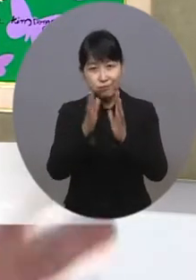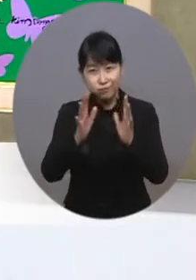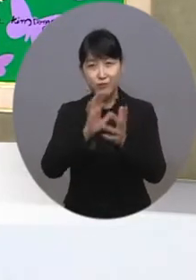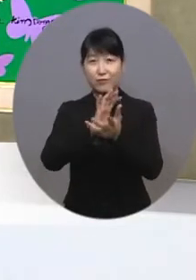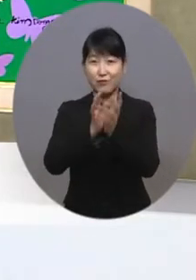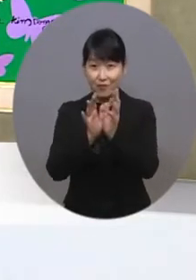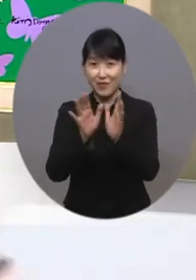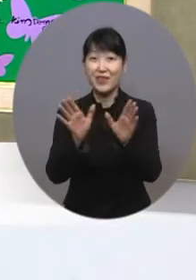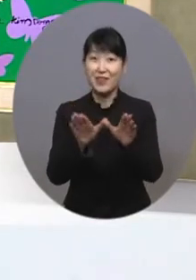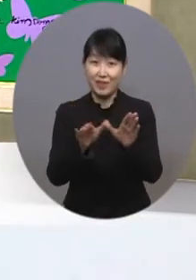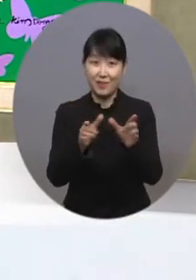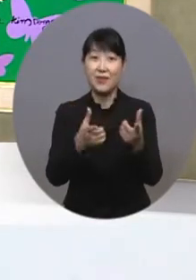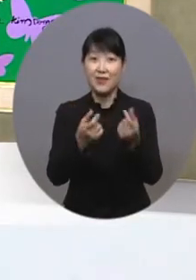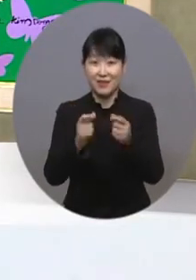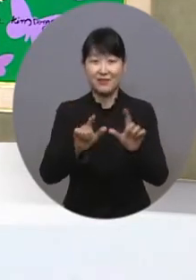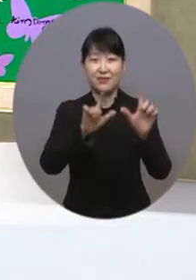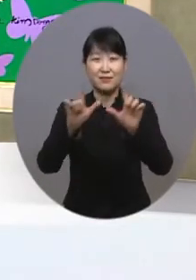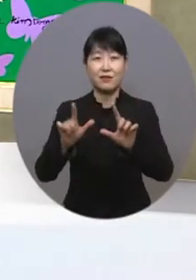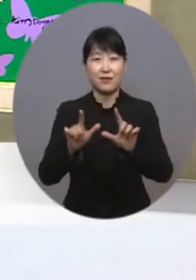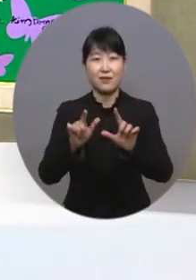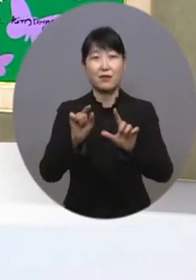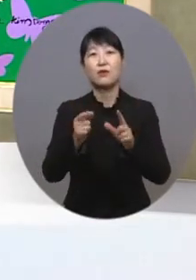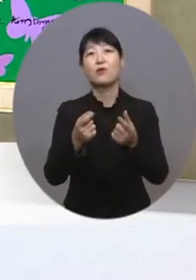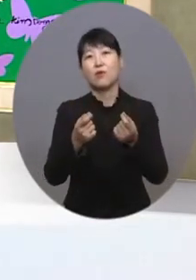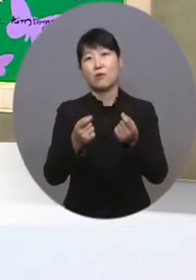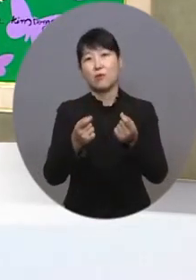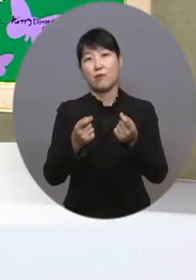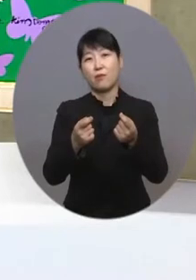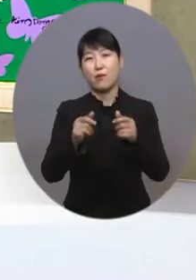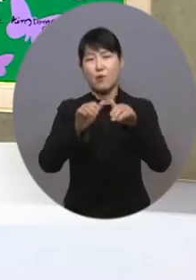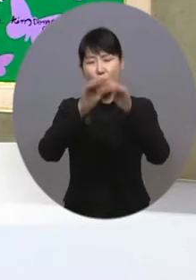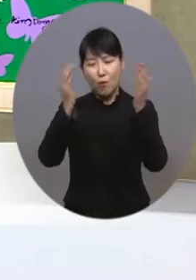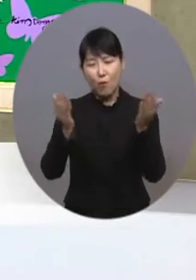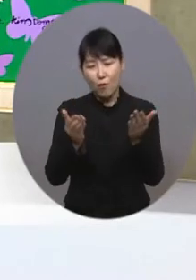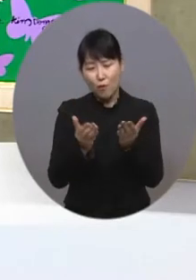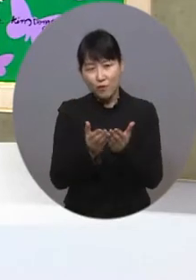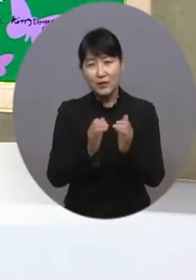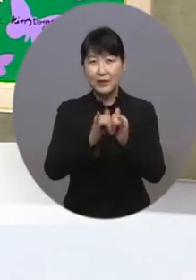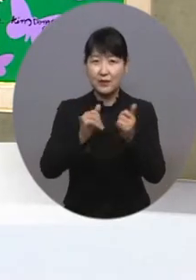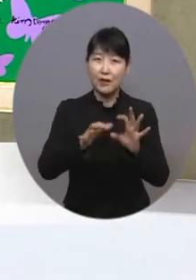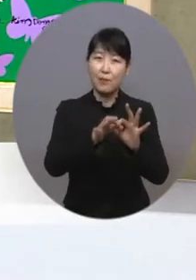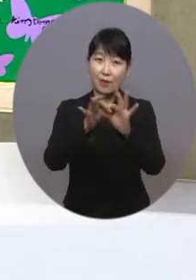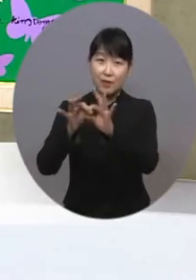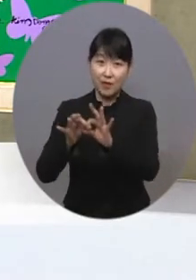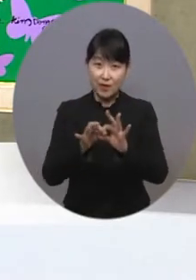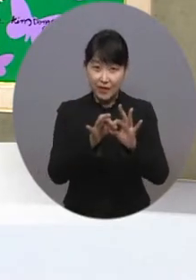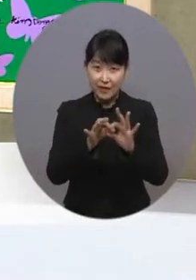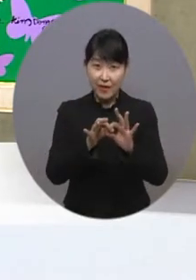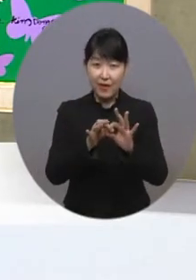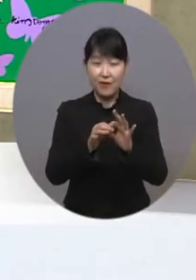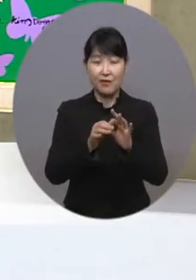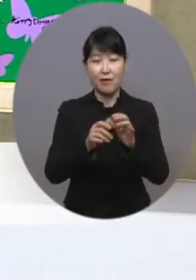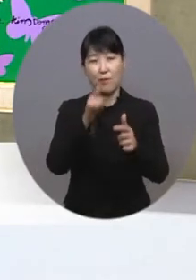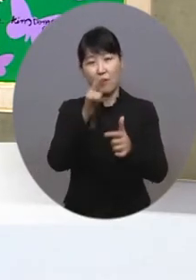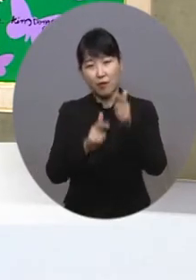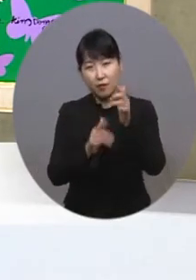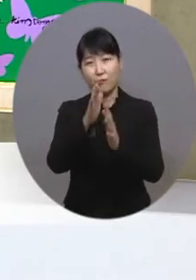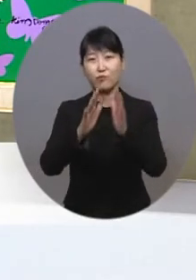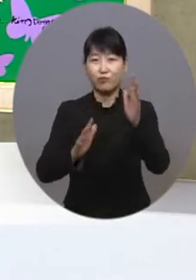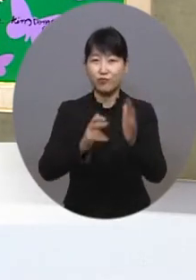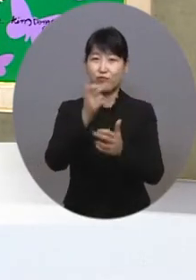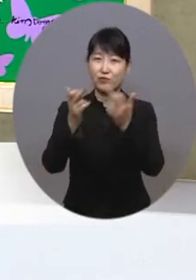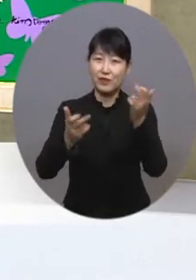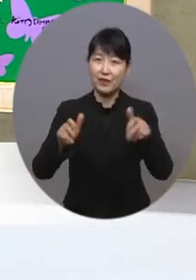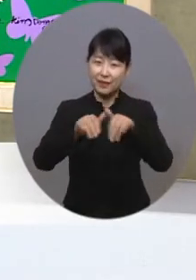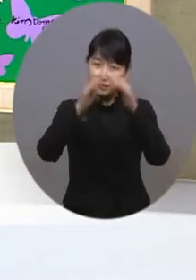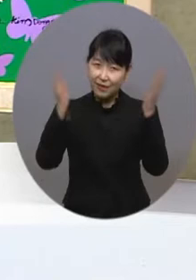공생을 하잖아요. 공생을 하니까 그러니까 모든 거가 모든 인간관계도 모든 거가 다 자연하고도 사람하고도